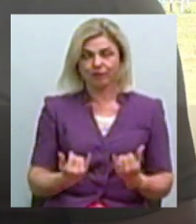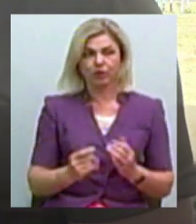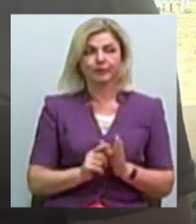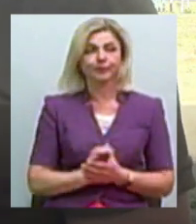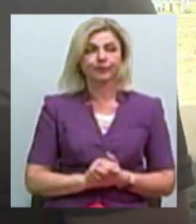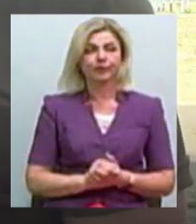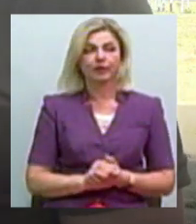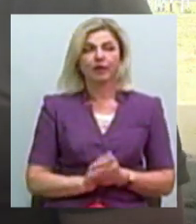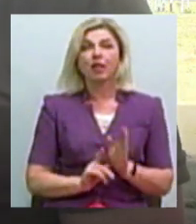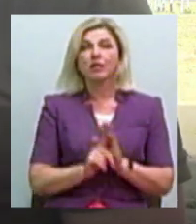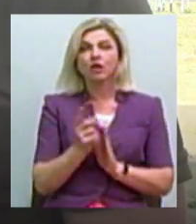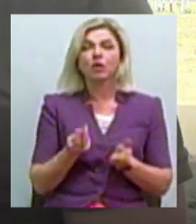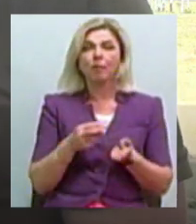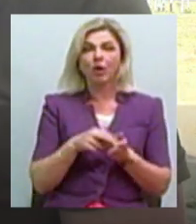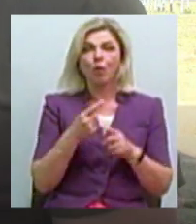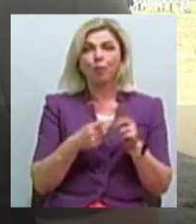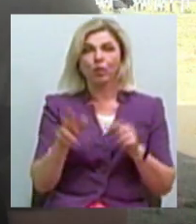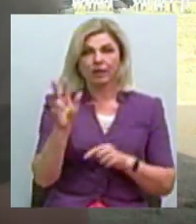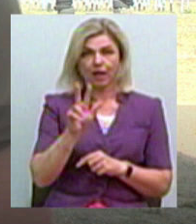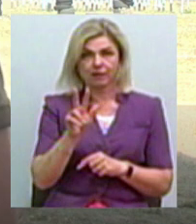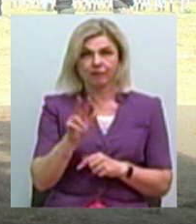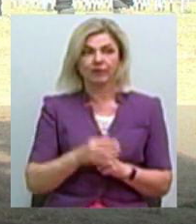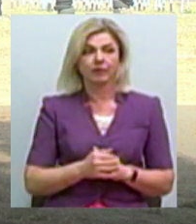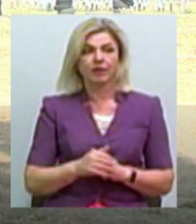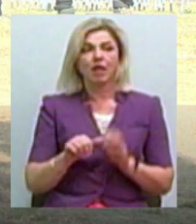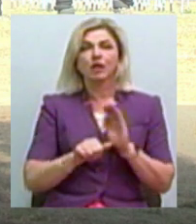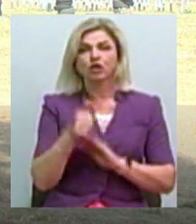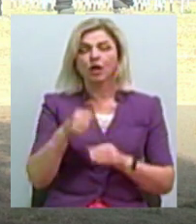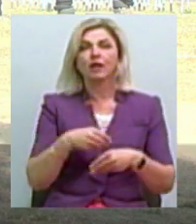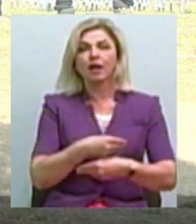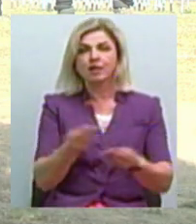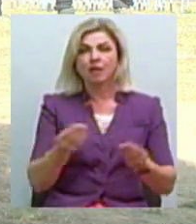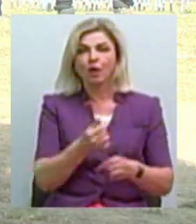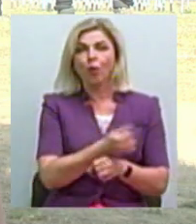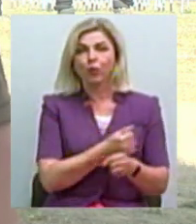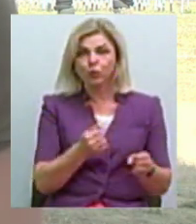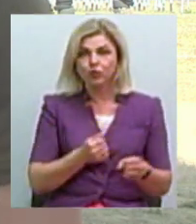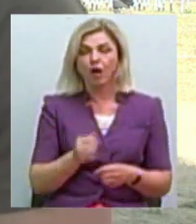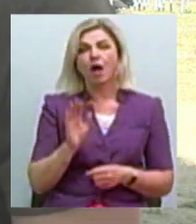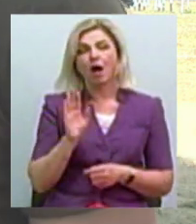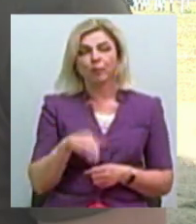був пів третього. Спочатку видали зброю, потім